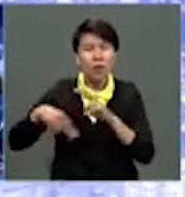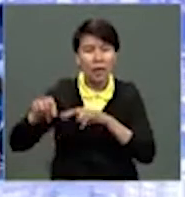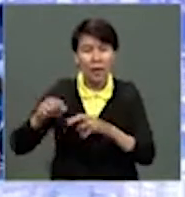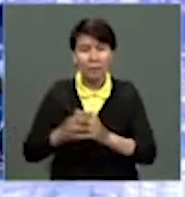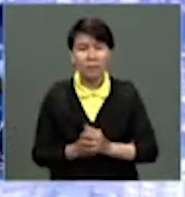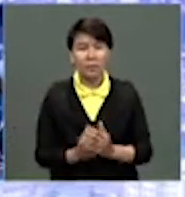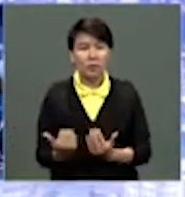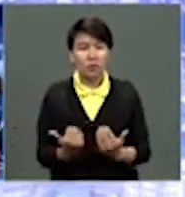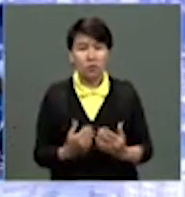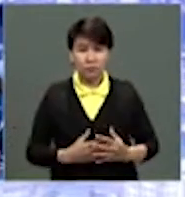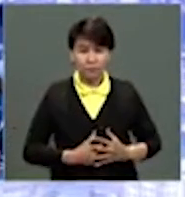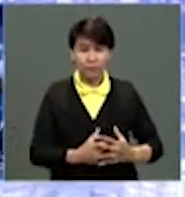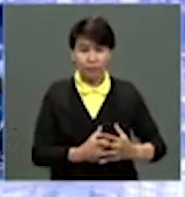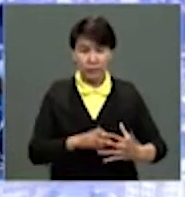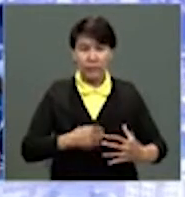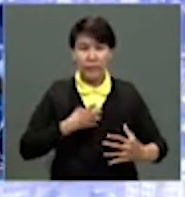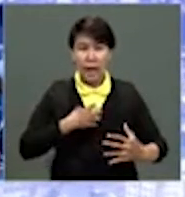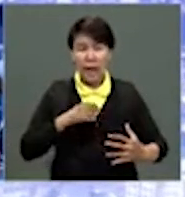แต่ต้องไม่ทำให้เกิดภาระมากๆนะครับเช่นเอากลุ่มที่หนักๆมาเอากลุ่มที่ผ่าตัดหัวใจไตตับอะไรหลายเยอะแยะเนี่ยเมื่อเช้านี้ทั้งนั่นก็เด็กณัฐพลได้มาพูดคุยในฐานะประธานว่าขอเอามาดูครับตอนนี้ก็เลยมีการเลือกเอาเฉพาะกลุ่มของคนที่ผ่าตัดไม่ใหญ่นะครับจุ๊บอย่างเช่นกันที่ผมเคยนำเรียนทำตาทำจมูกทำลูกอะไรเนี่ยทำฟันทั้งหลายเนี่ยนะครับเอาขึ้นมาก่อนเลยเนี่ยเขาได้เรียนกันมาเลยใครวะรายการไหนที่จะเป็นตัวที่มีความสำคัญนะครับก็มีหลายอย่างนะครับเรื่องของตาเรื่องของโรคทางกระดูกและข้ออันนี้เขามาแล้วไม่ต้องทำอะไรมากมายนะครับเรื่องของการทำทำลูกอย่างที่ว่าivf